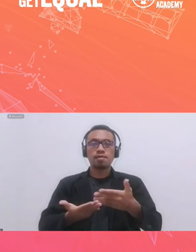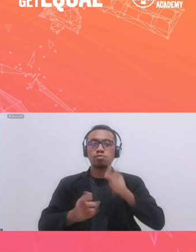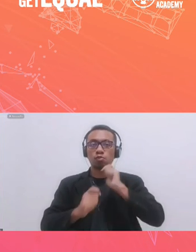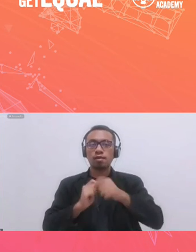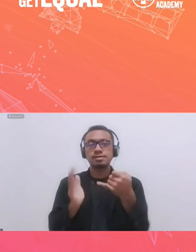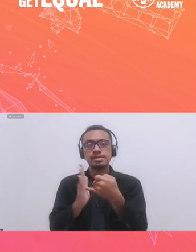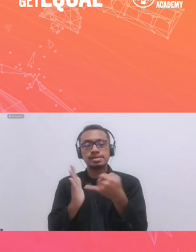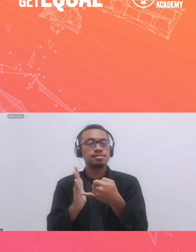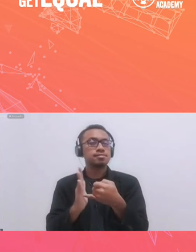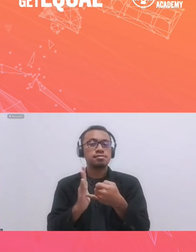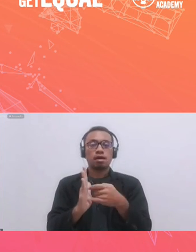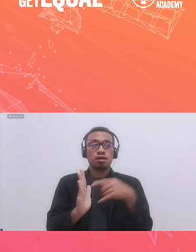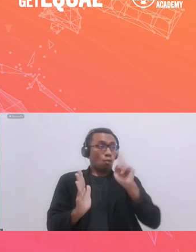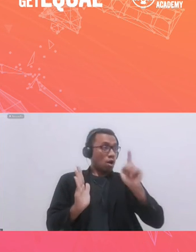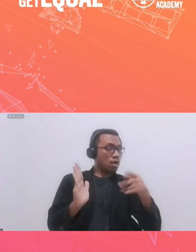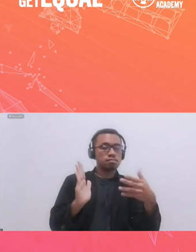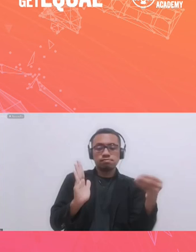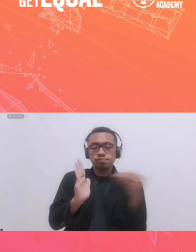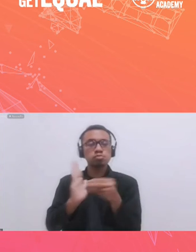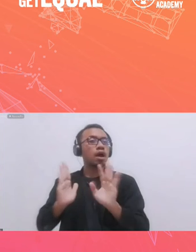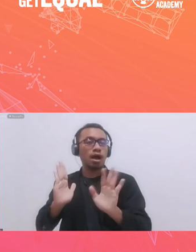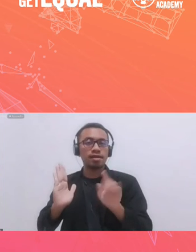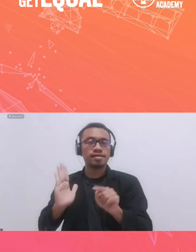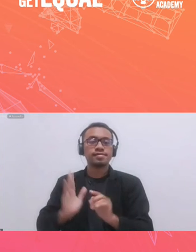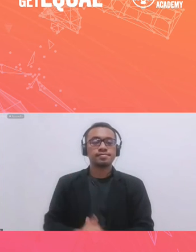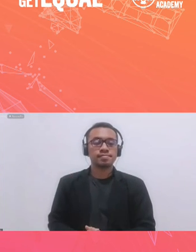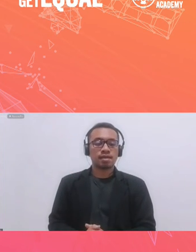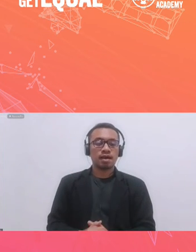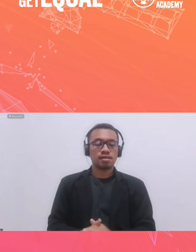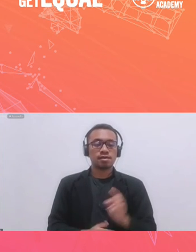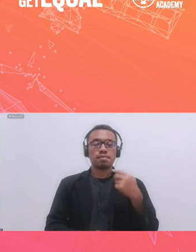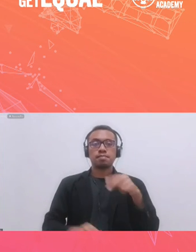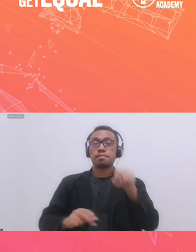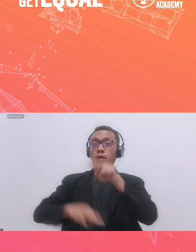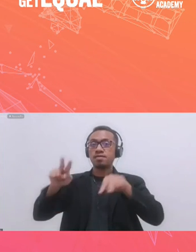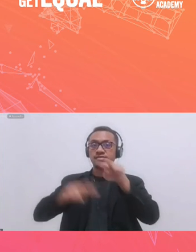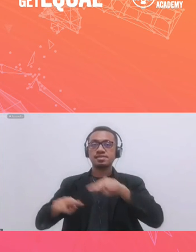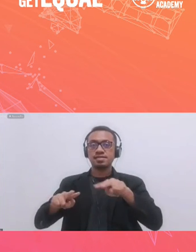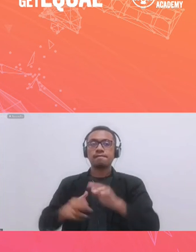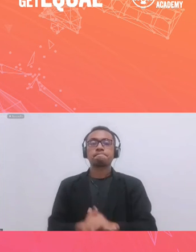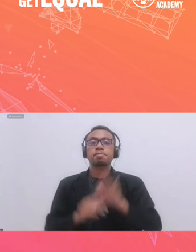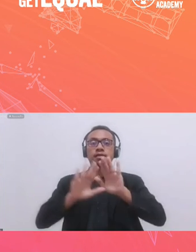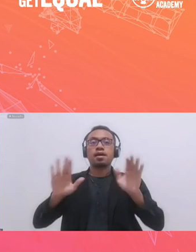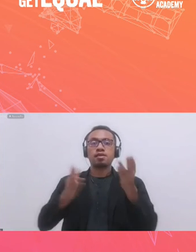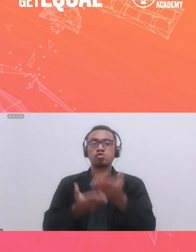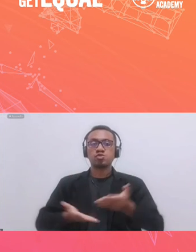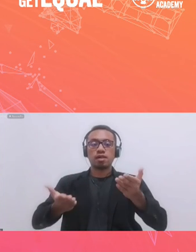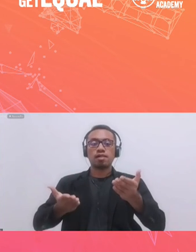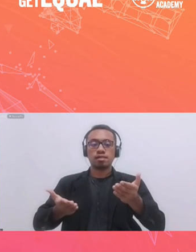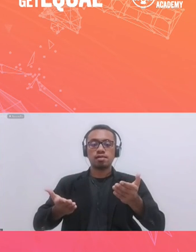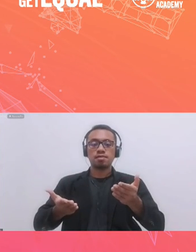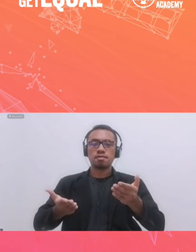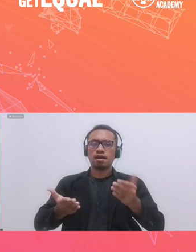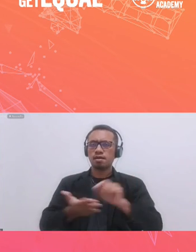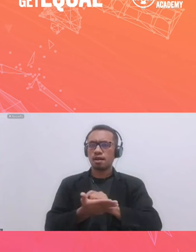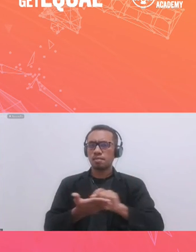kita untuk itu dalam bentuk pengawasannya kita juga meminta setiap media sosial itu untuk melakukan yang